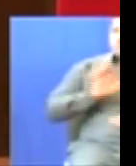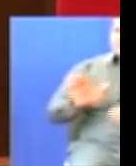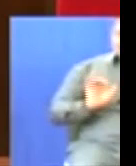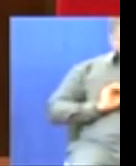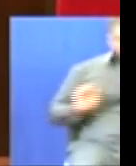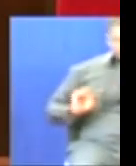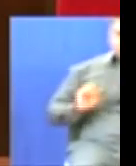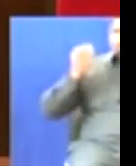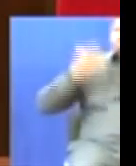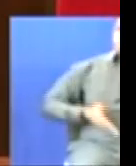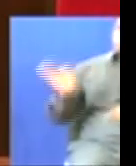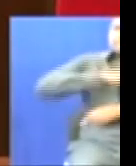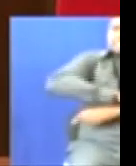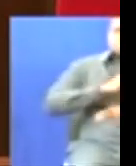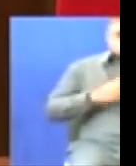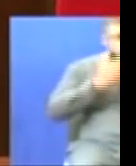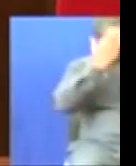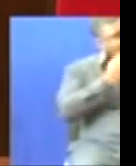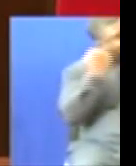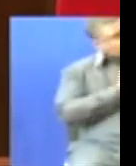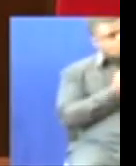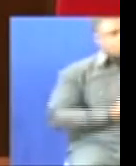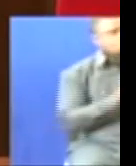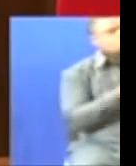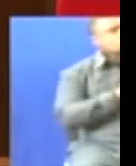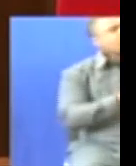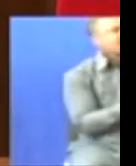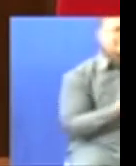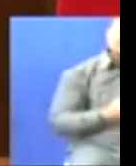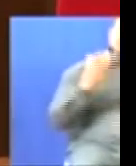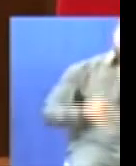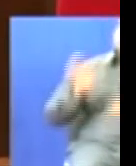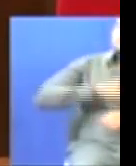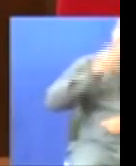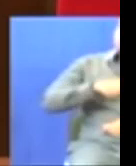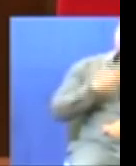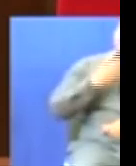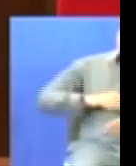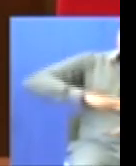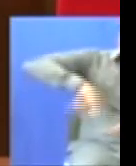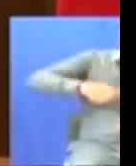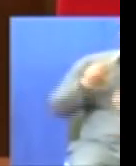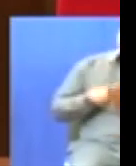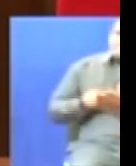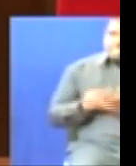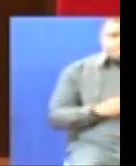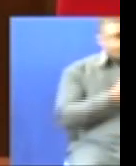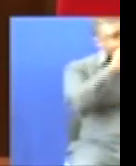manake mwisho wa siku ndio uwezi kujua matokeo yake ni nini. Ndio mwisho wa siku mtu atakwambia mmeiba fedha, mmekula fedha kwa